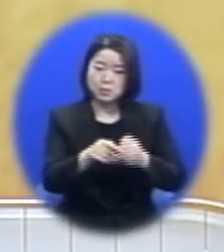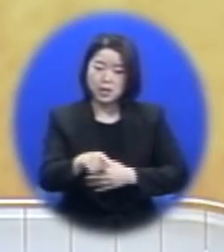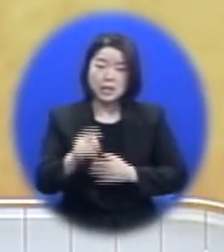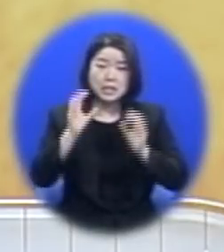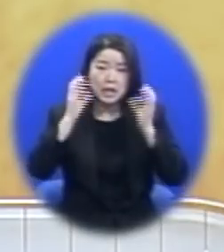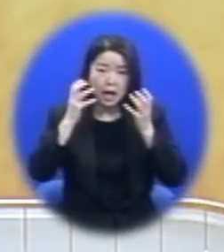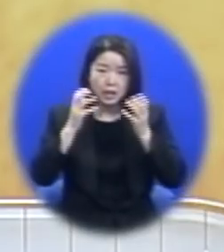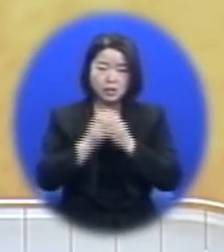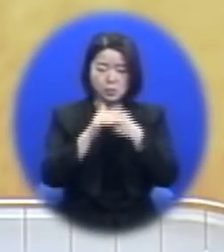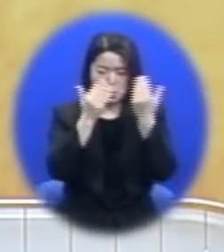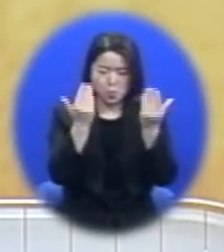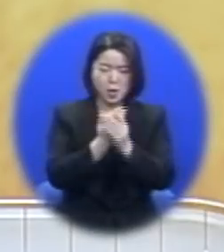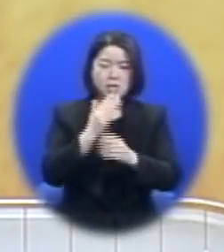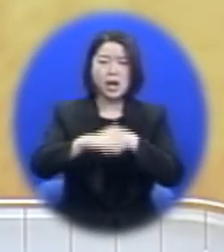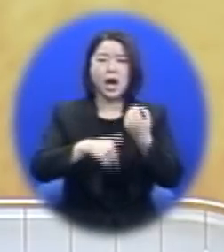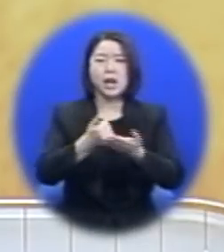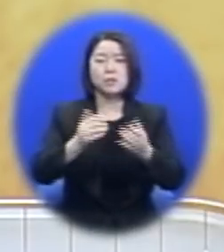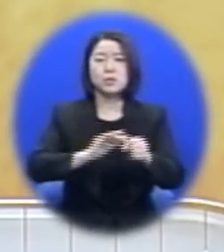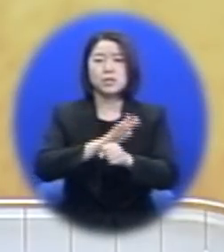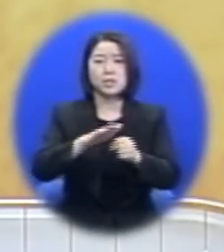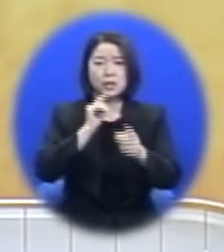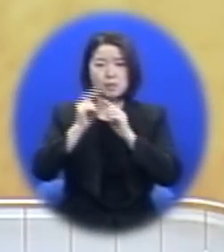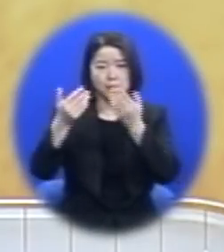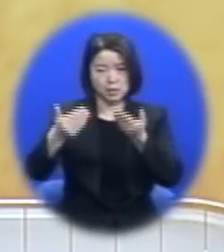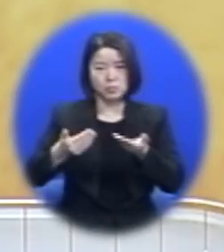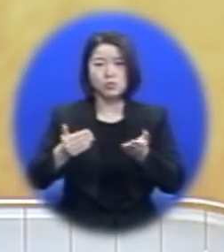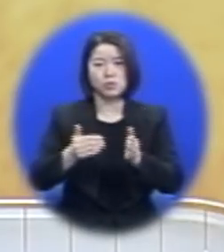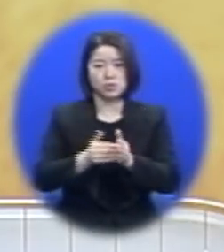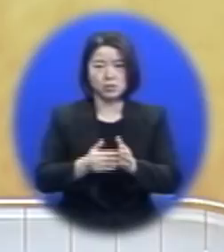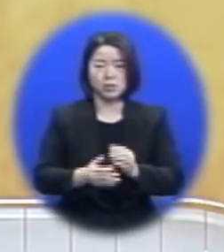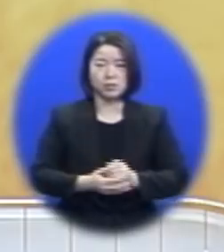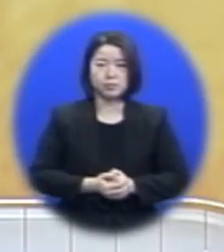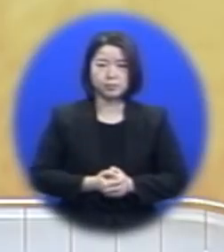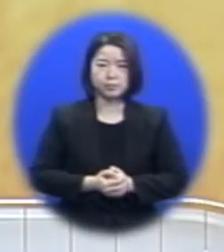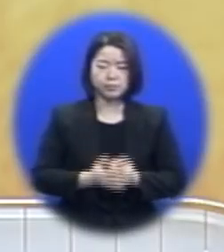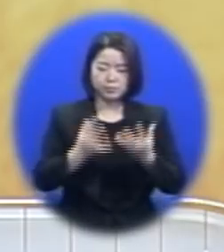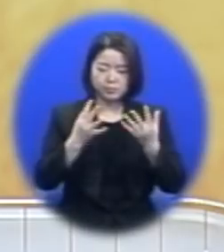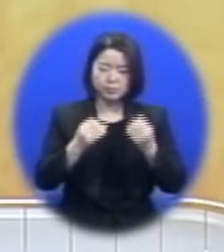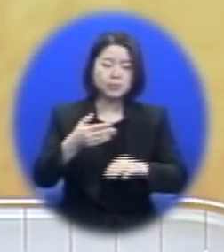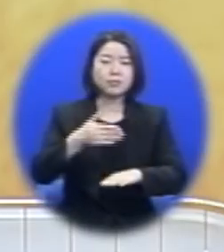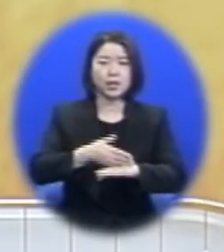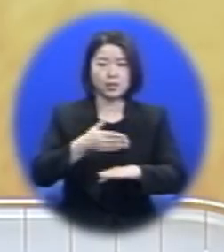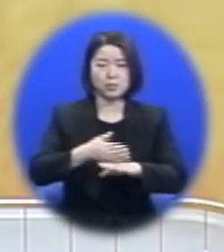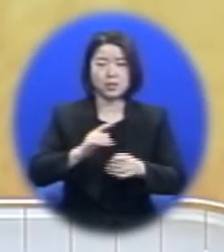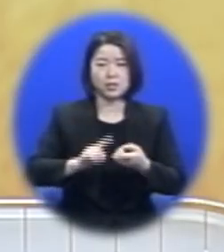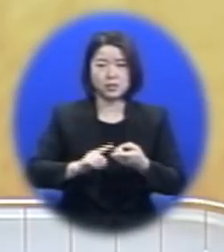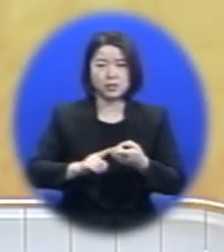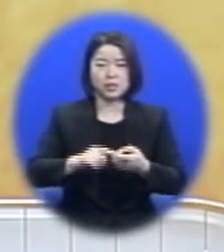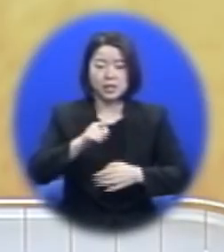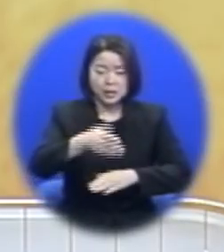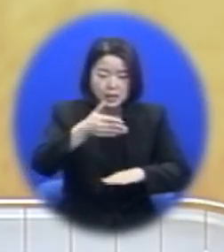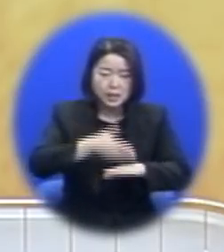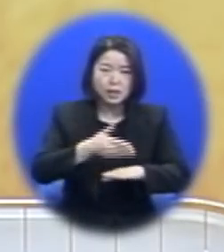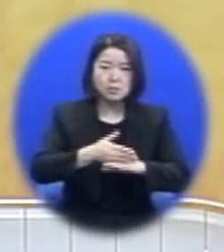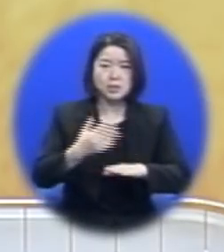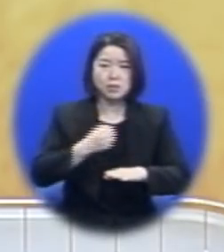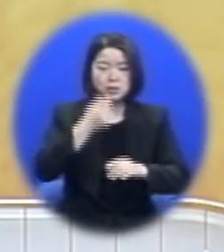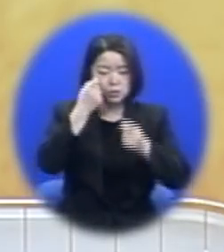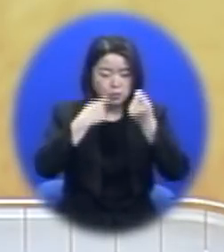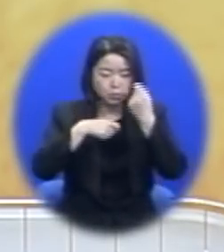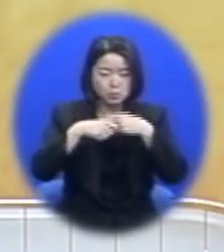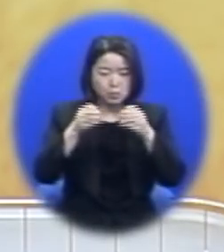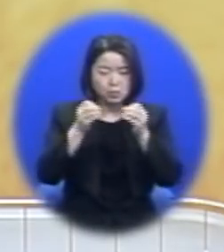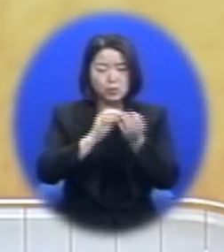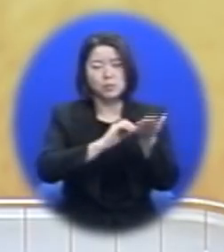아이는 완전한 하나님의 사랑이라고 하시는 것이었습니다. 얼마나 감사한지 이 감사함을 눈물로